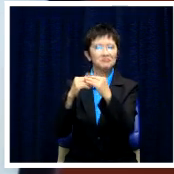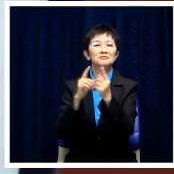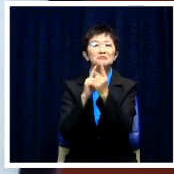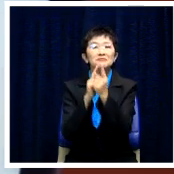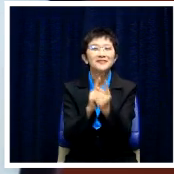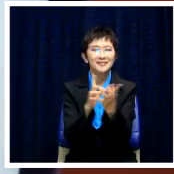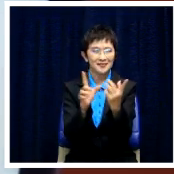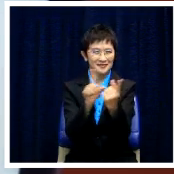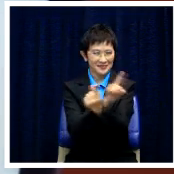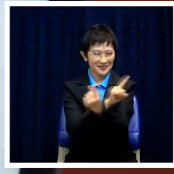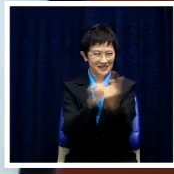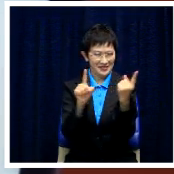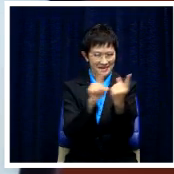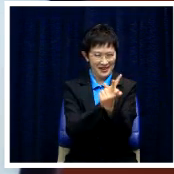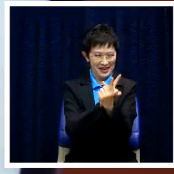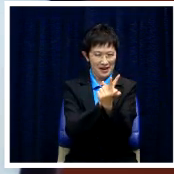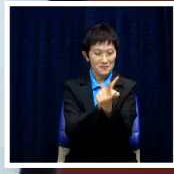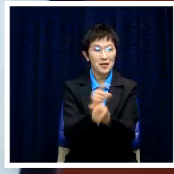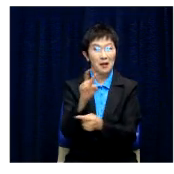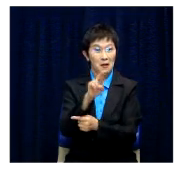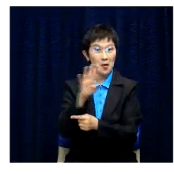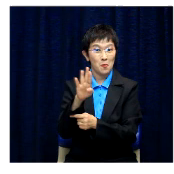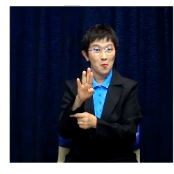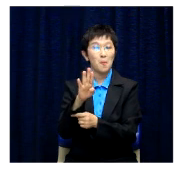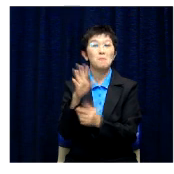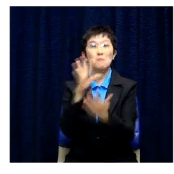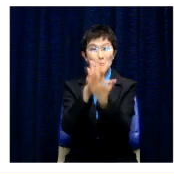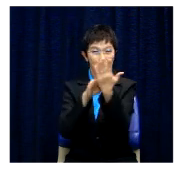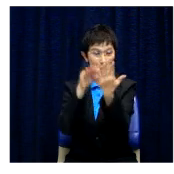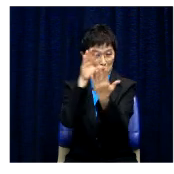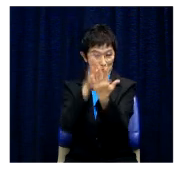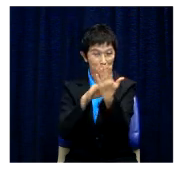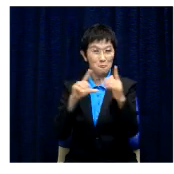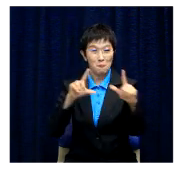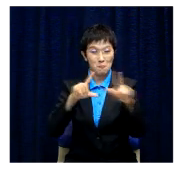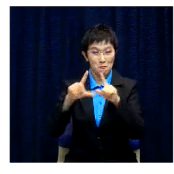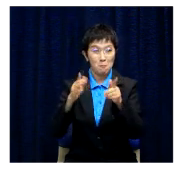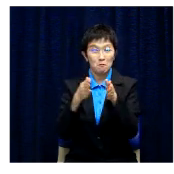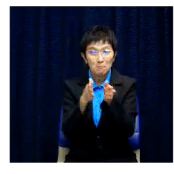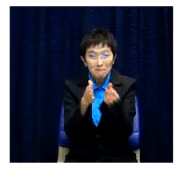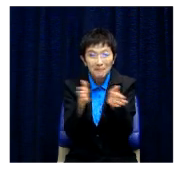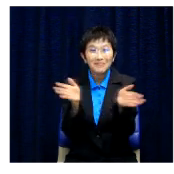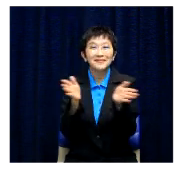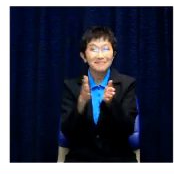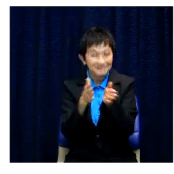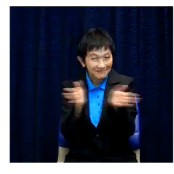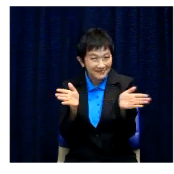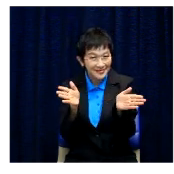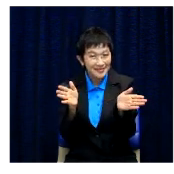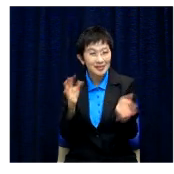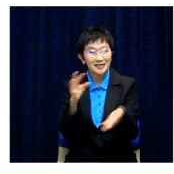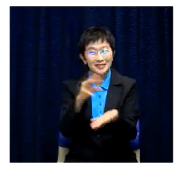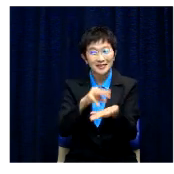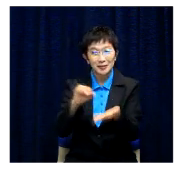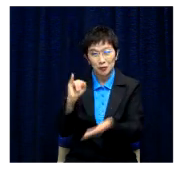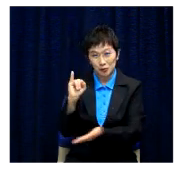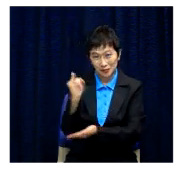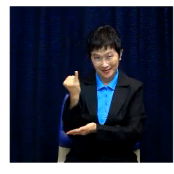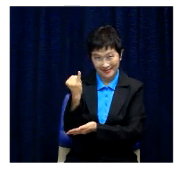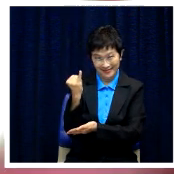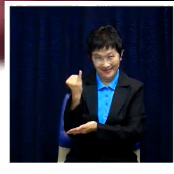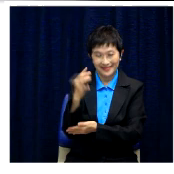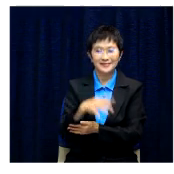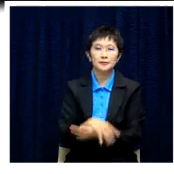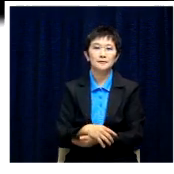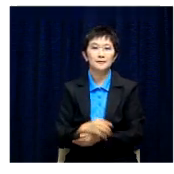การเรียนการสอนแบบออนไลน์ระบบเปิดหรือจุฬามุก Massive Open Online Courses